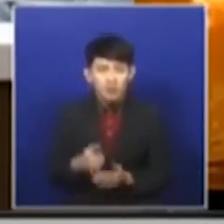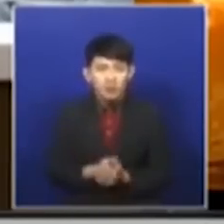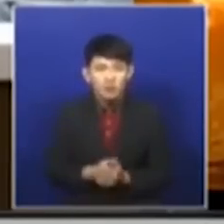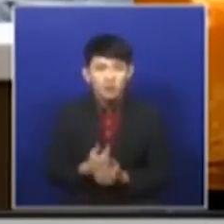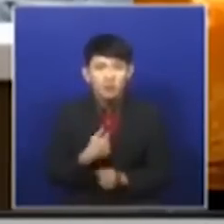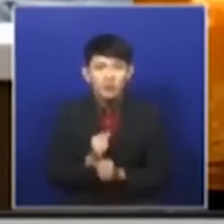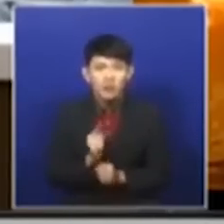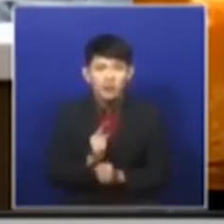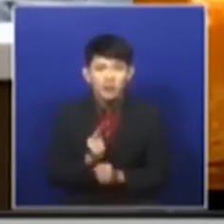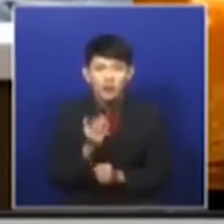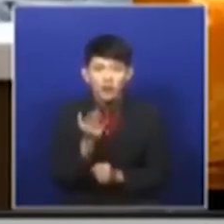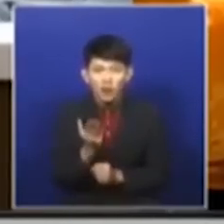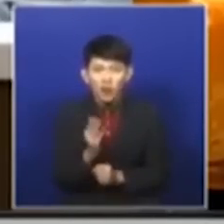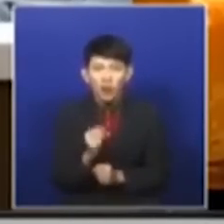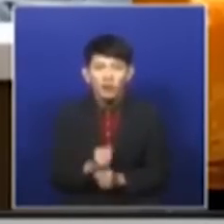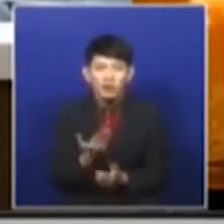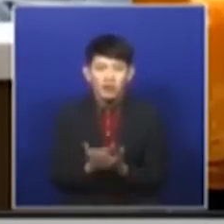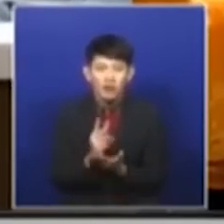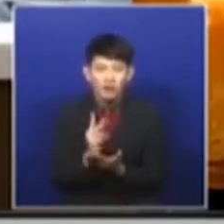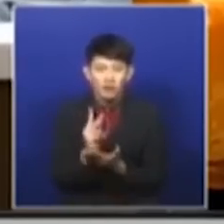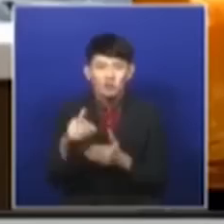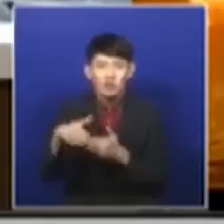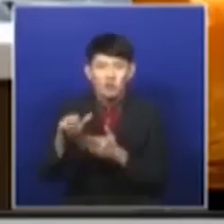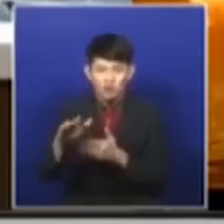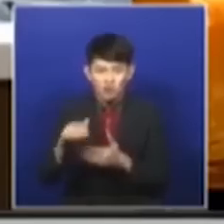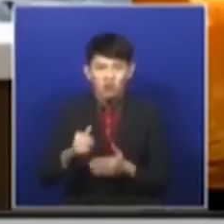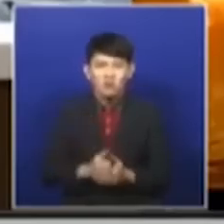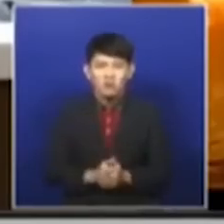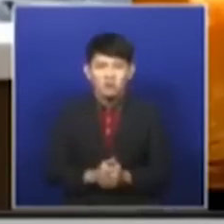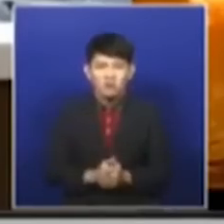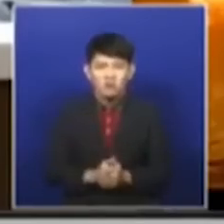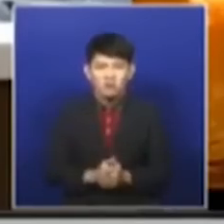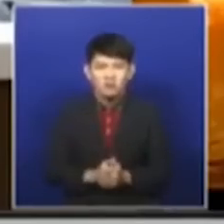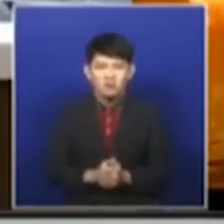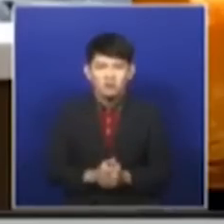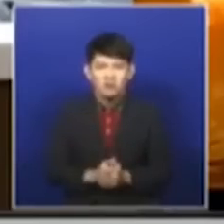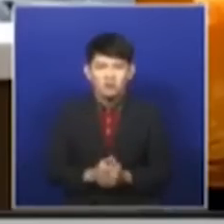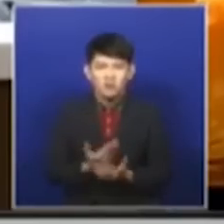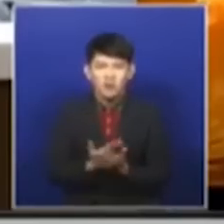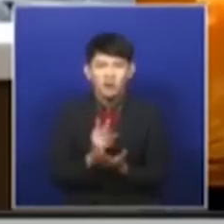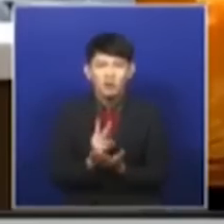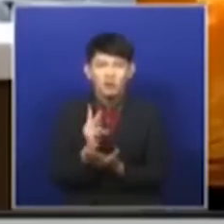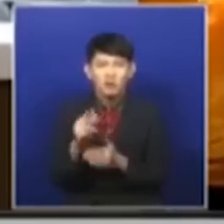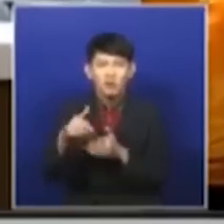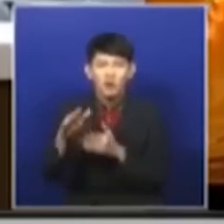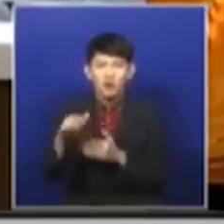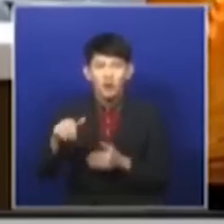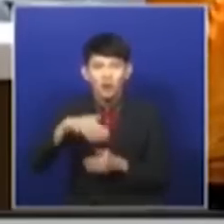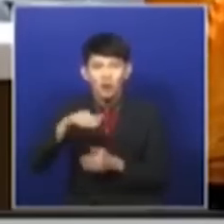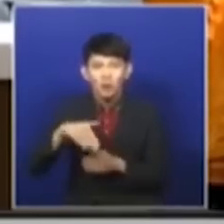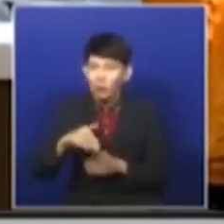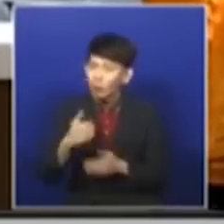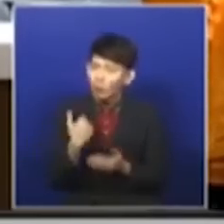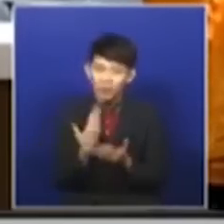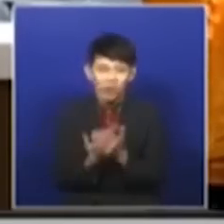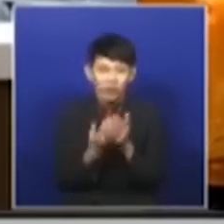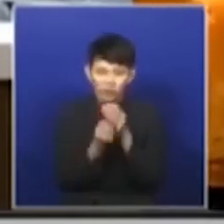ก็ต้องไปอาศัยสินเชื่อในระบบสินเชื่อนอกระบบที่พวกเขาไม่มีวันจะจ่ายดอกเบี้ย